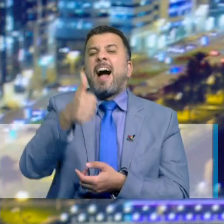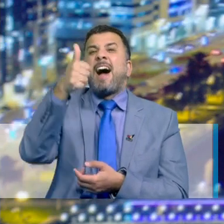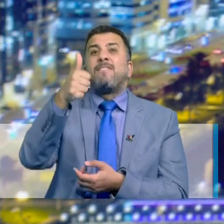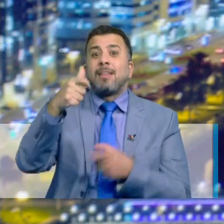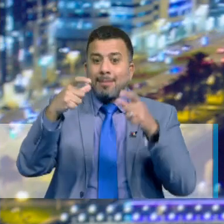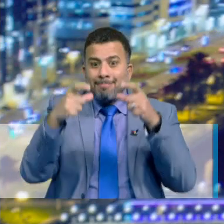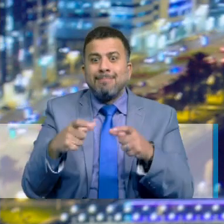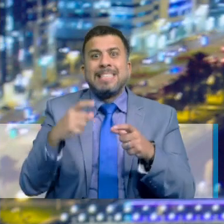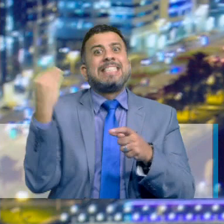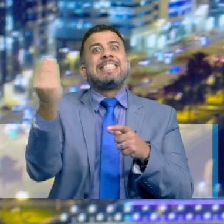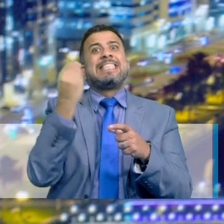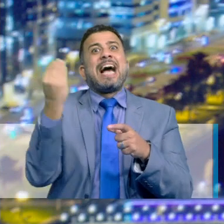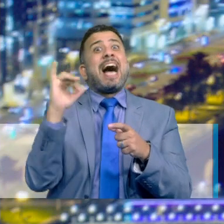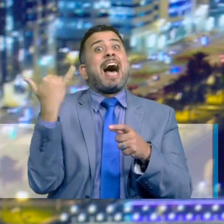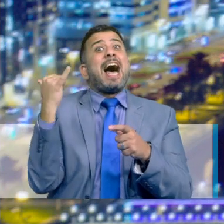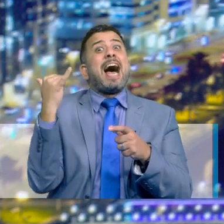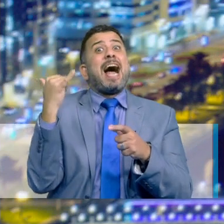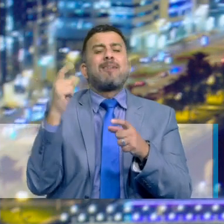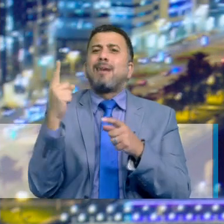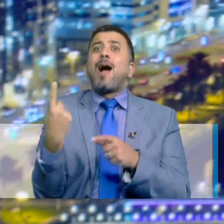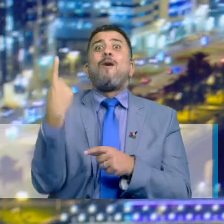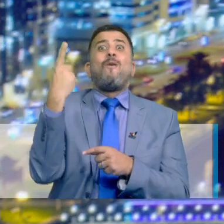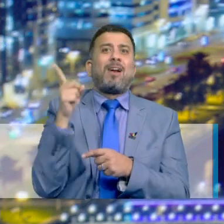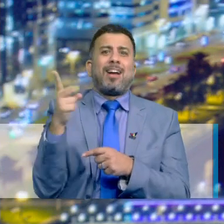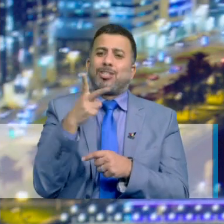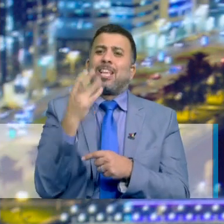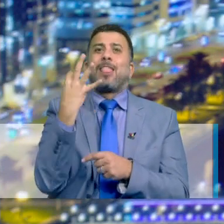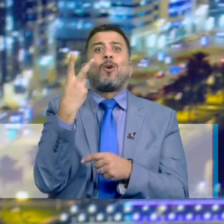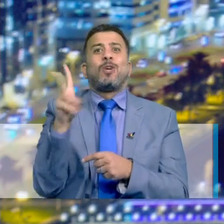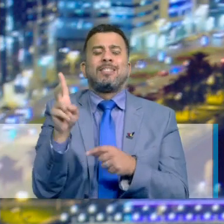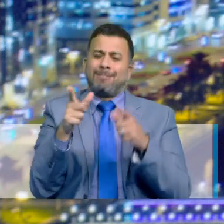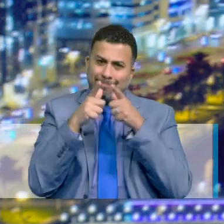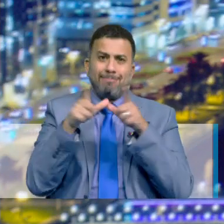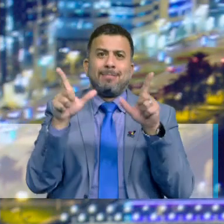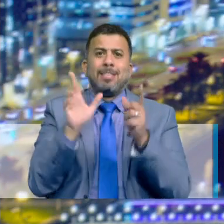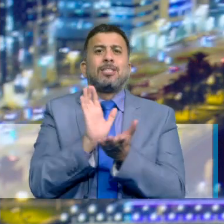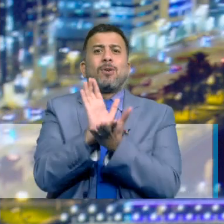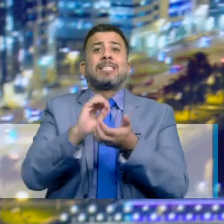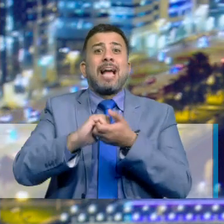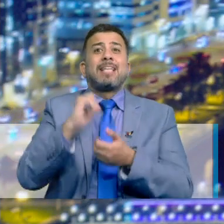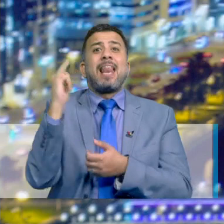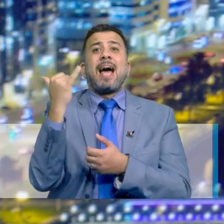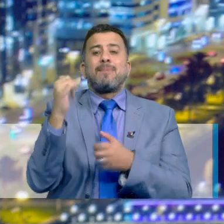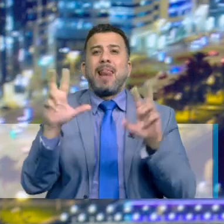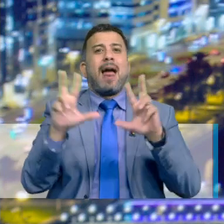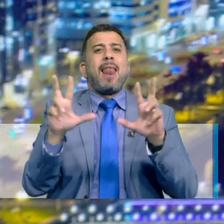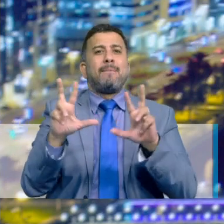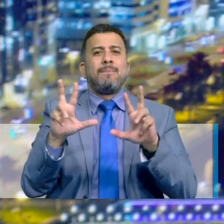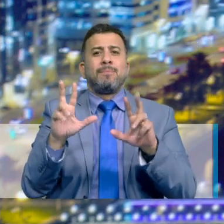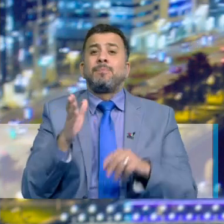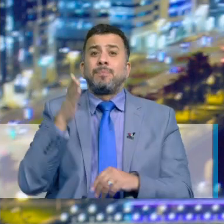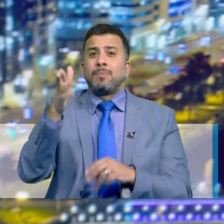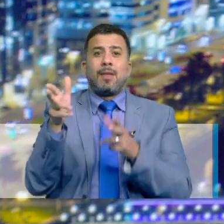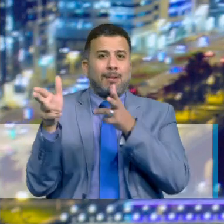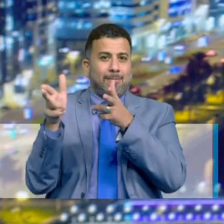سياحية عربية للعام 2023، وذلك ضمن جوائز الاتحاد العربي للإعلام.